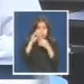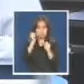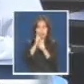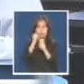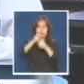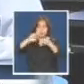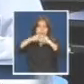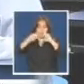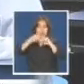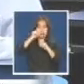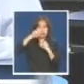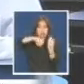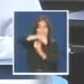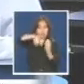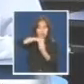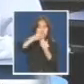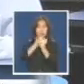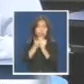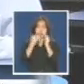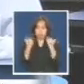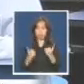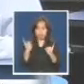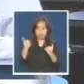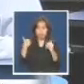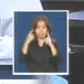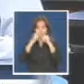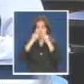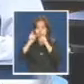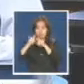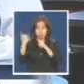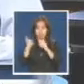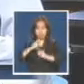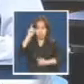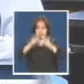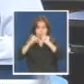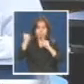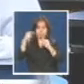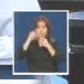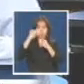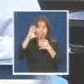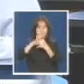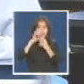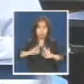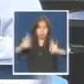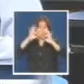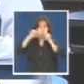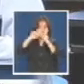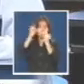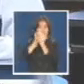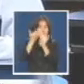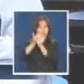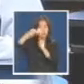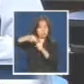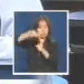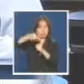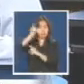นะครับซึ่งยังคงมีเรื่องราวที่จะต้องมีการติดตามเรื่องแรกก็คือปัญหาราคาน้ำมันนะครับซึ่งรัฐบาลนั้นได้ตรึ